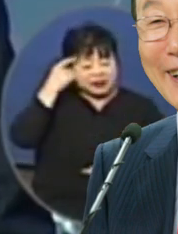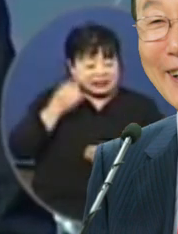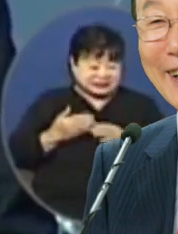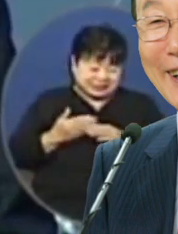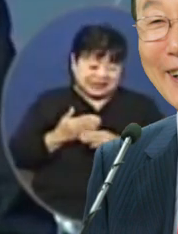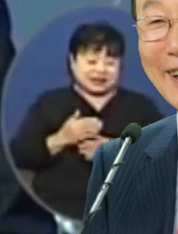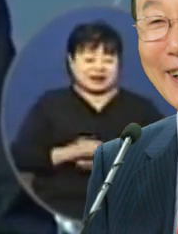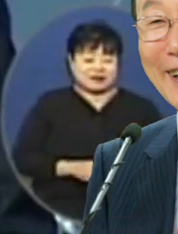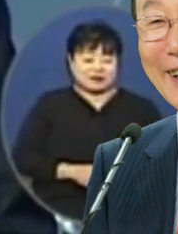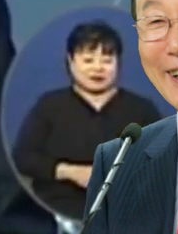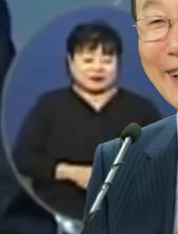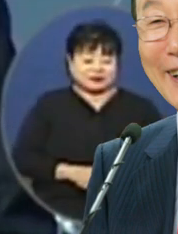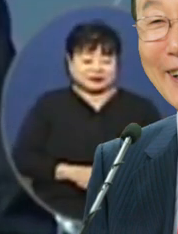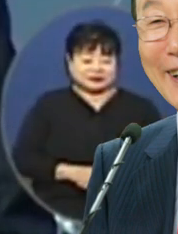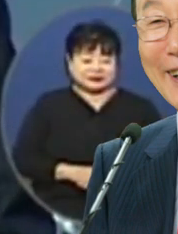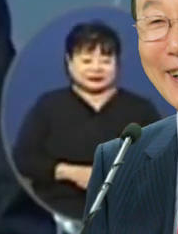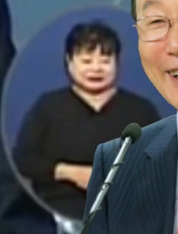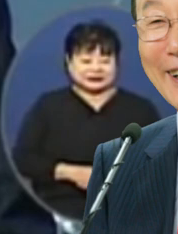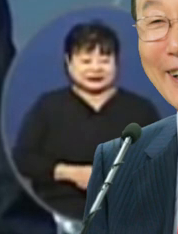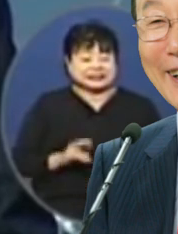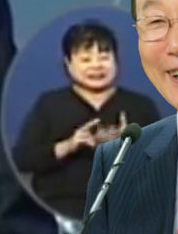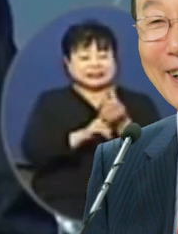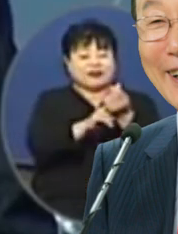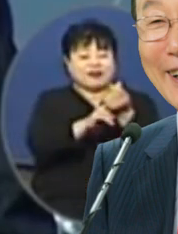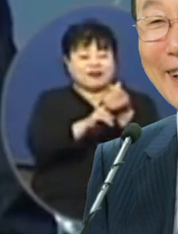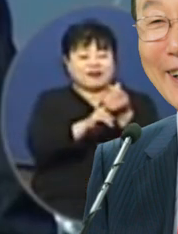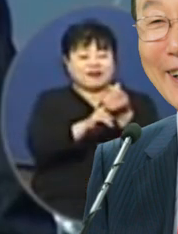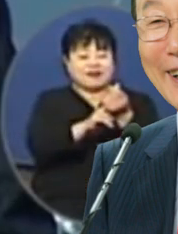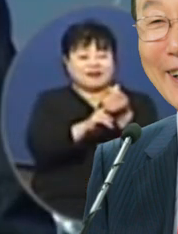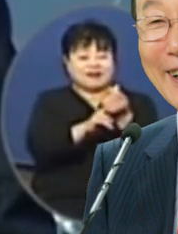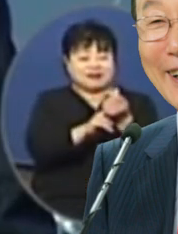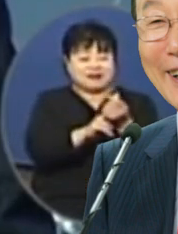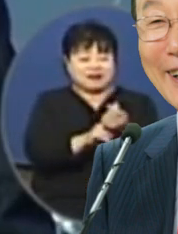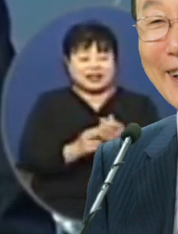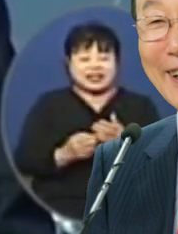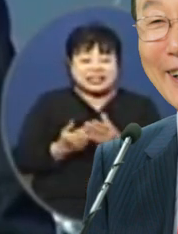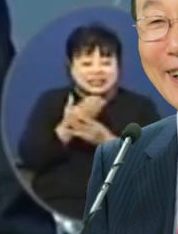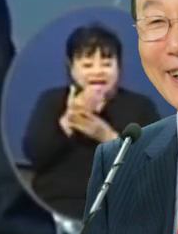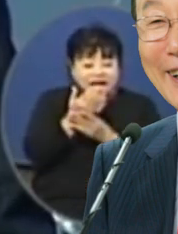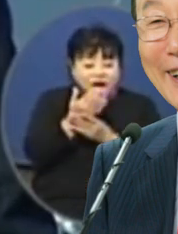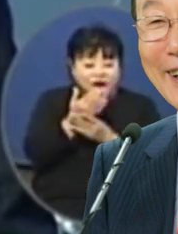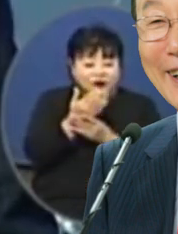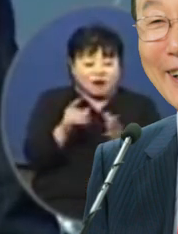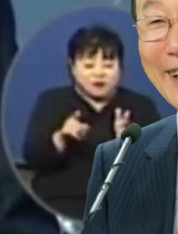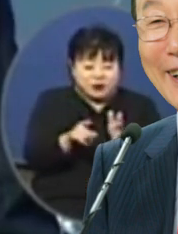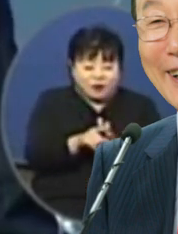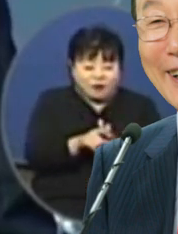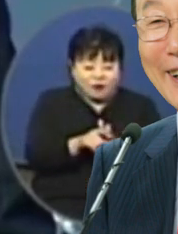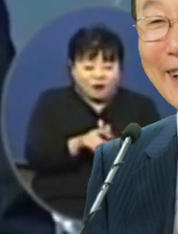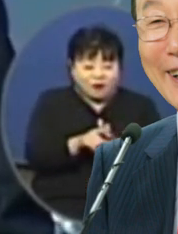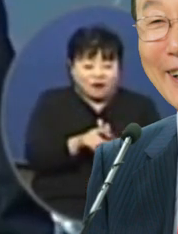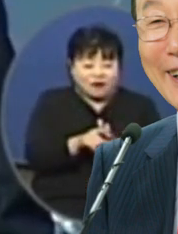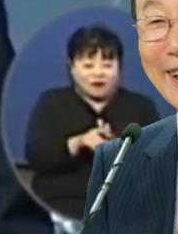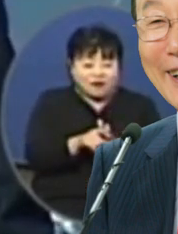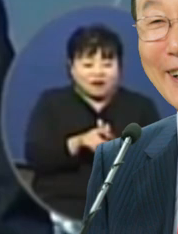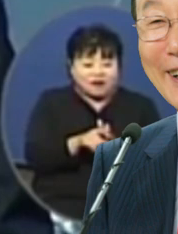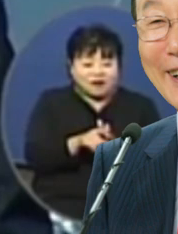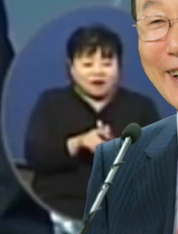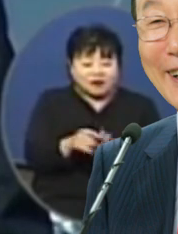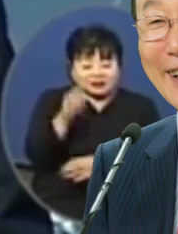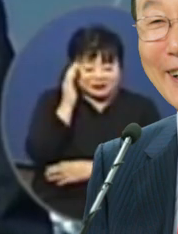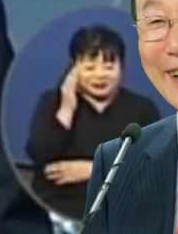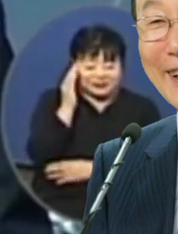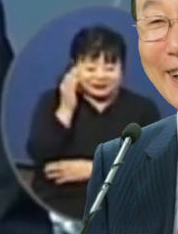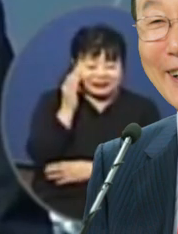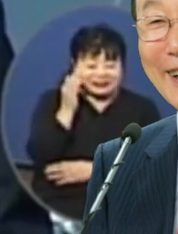상상하고 그 기적이 일어날 것을 믿고 제가 말을